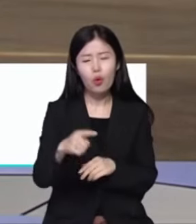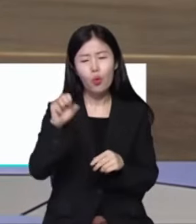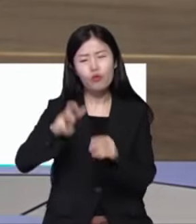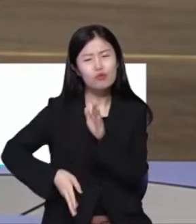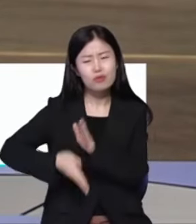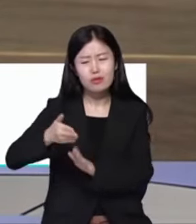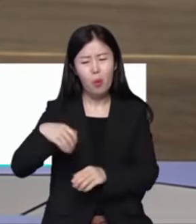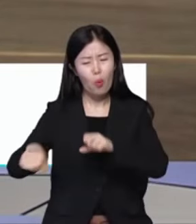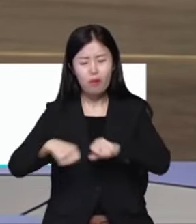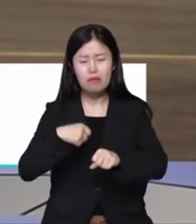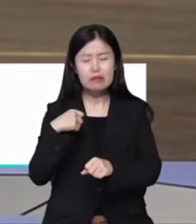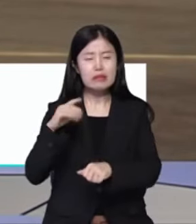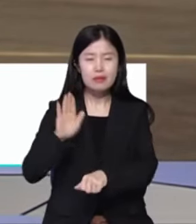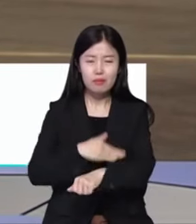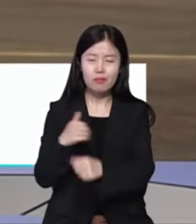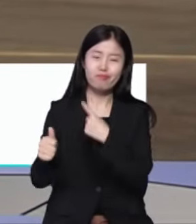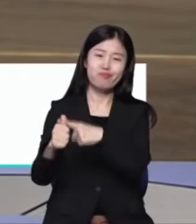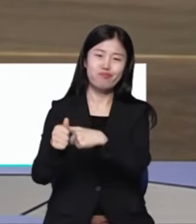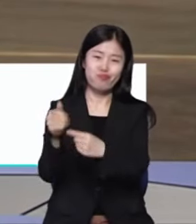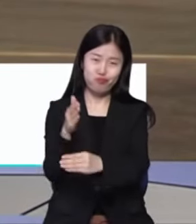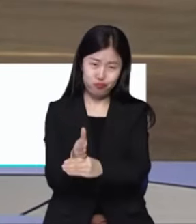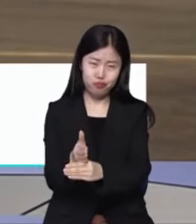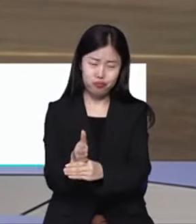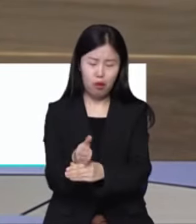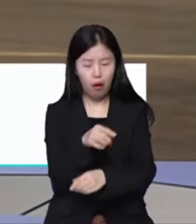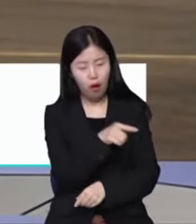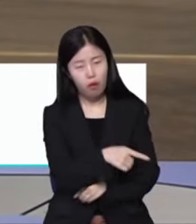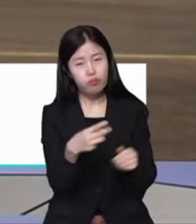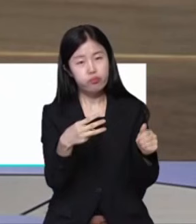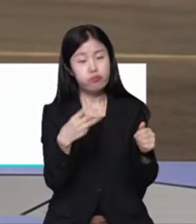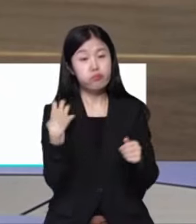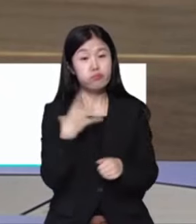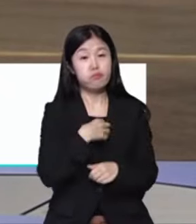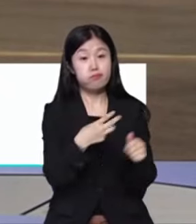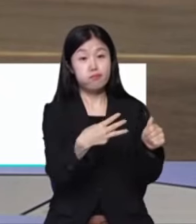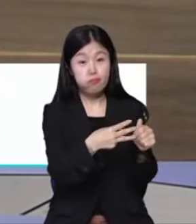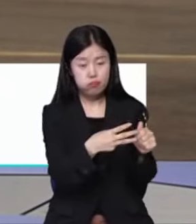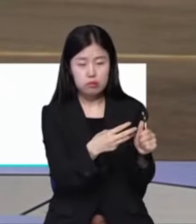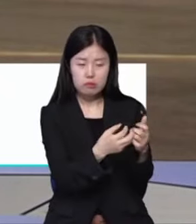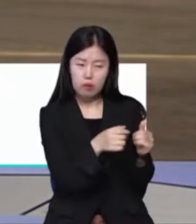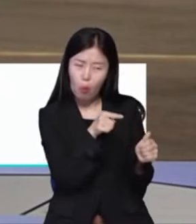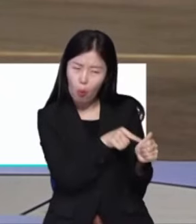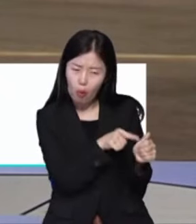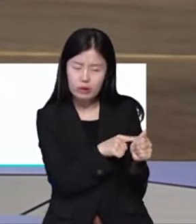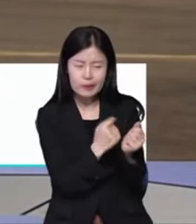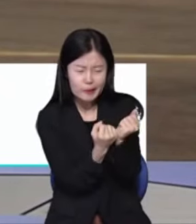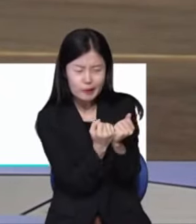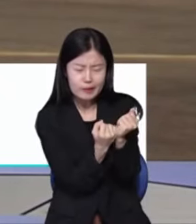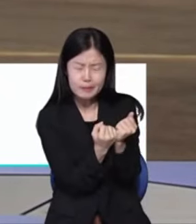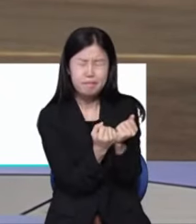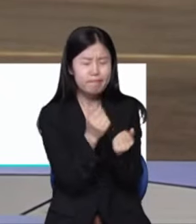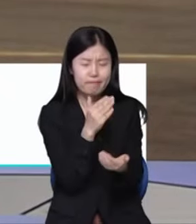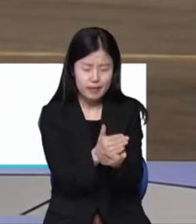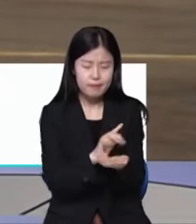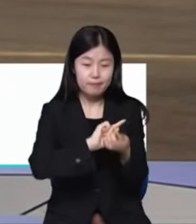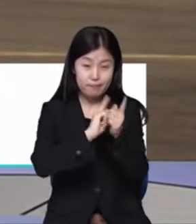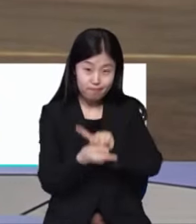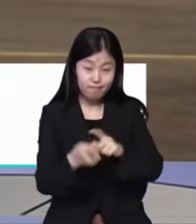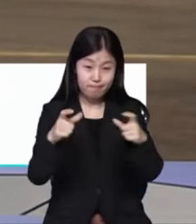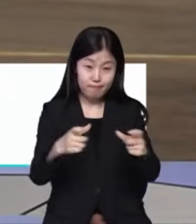있는데요. 광주시는 무한 군수를 설득하는 것보다는 주민들을 직접 설득하는 것에 방점을 찍고 그